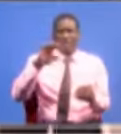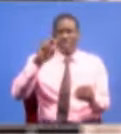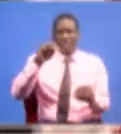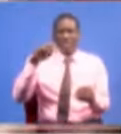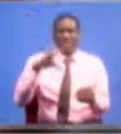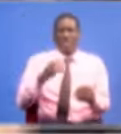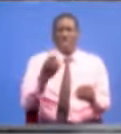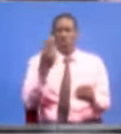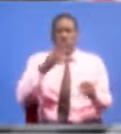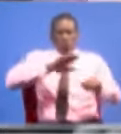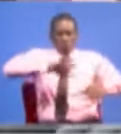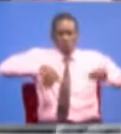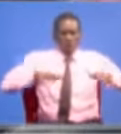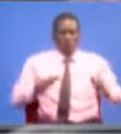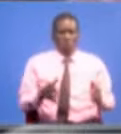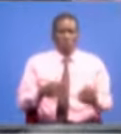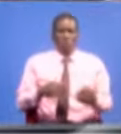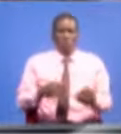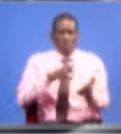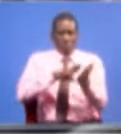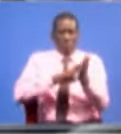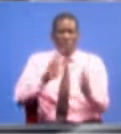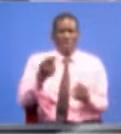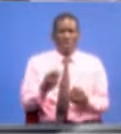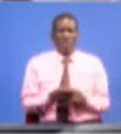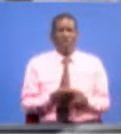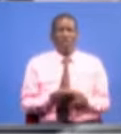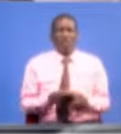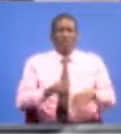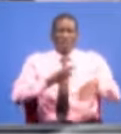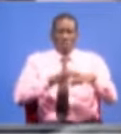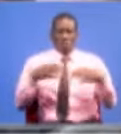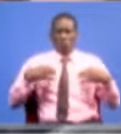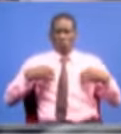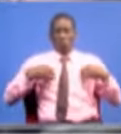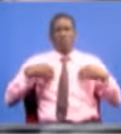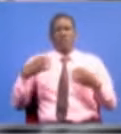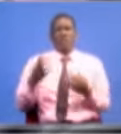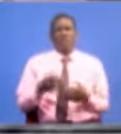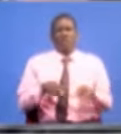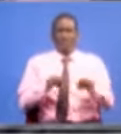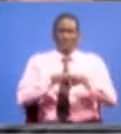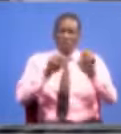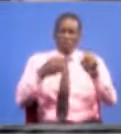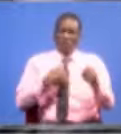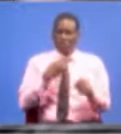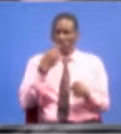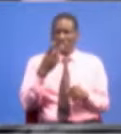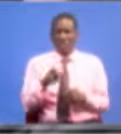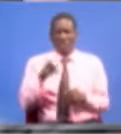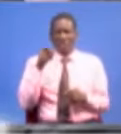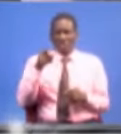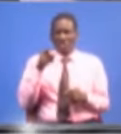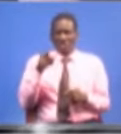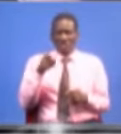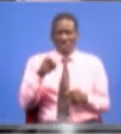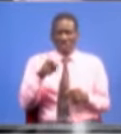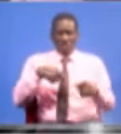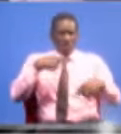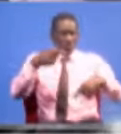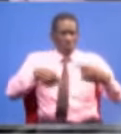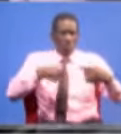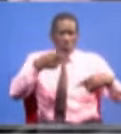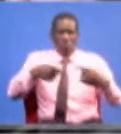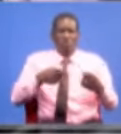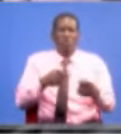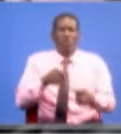wawili. Ambaye inapendeza kabisa. As you have seen, it was a process that